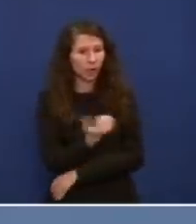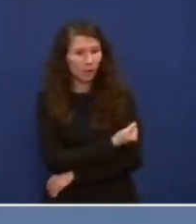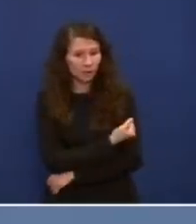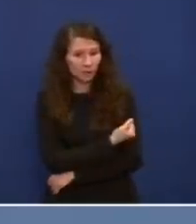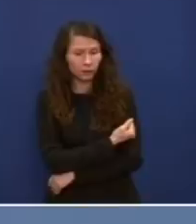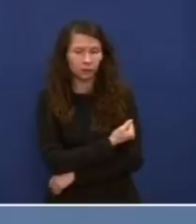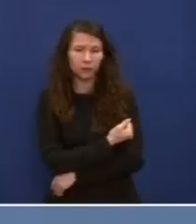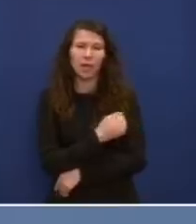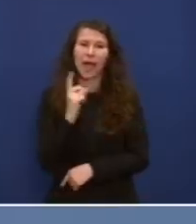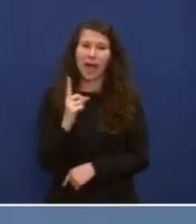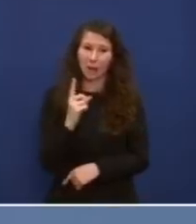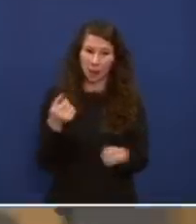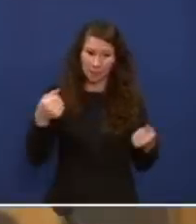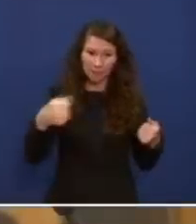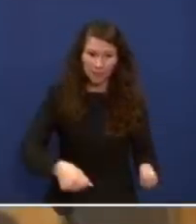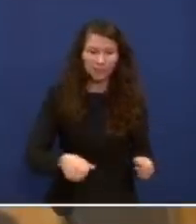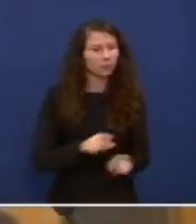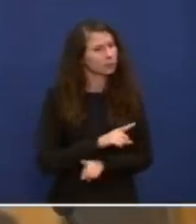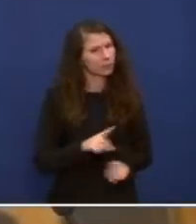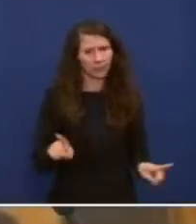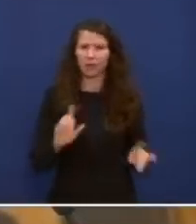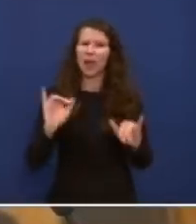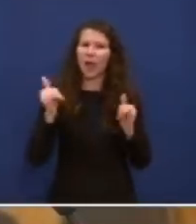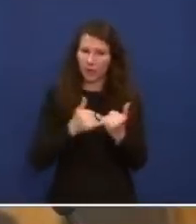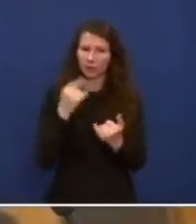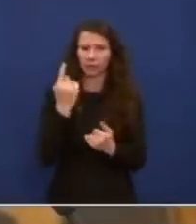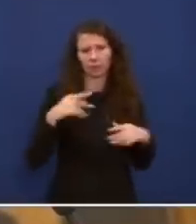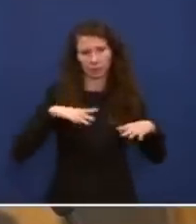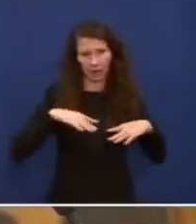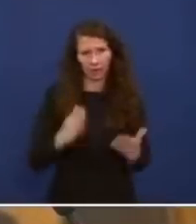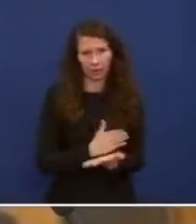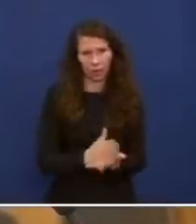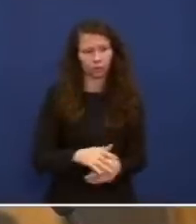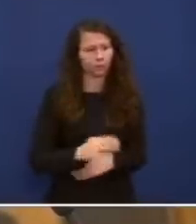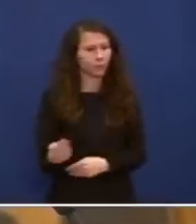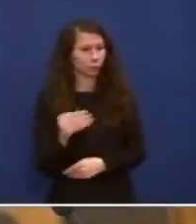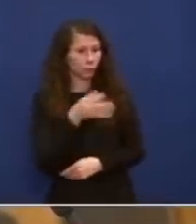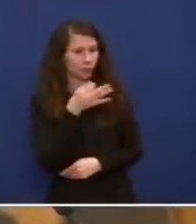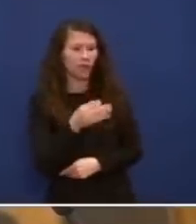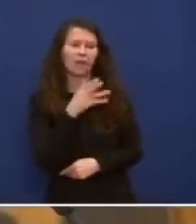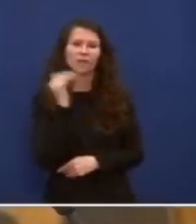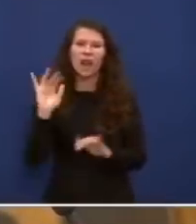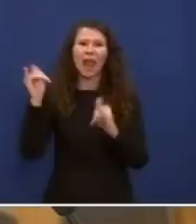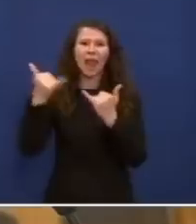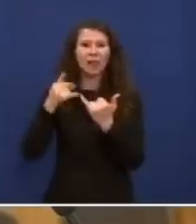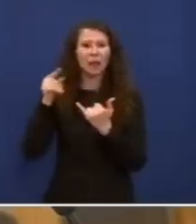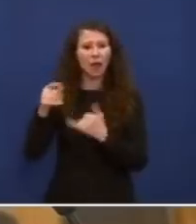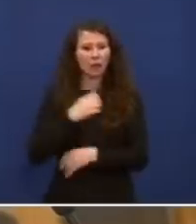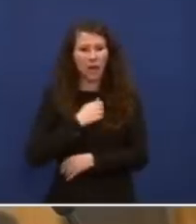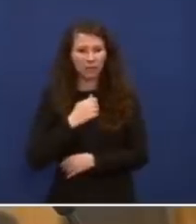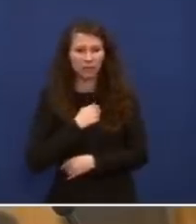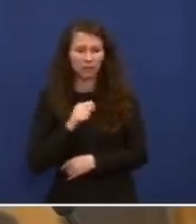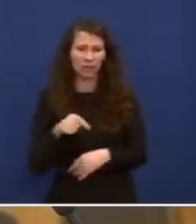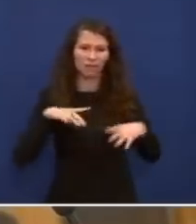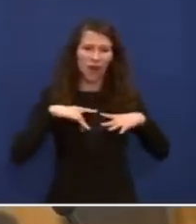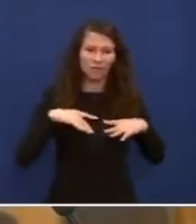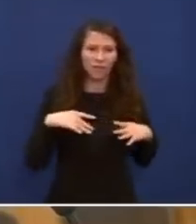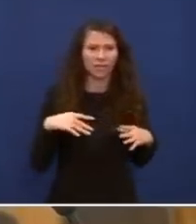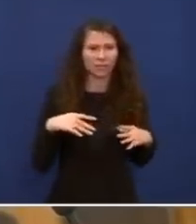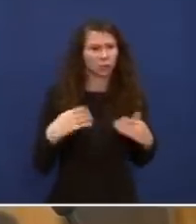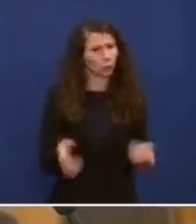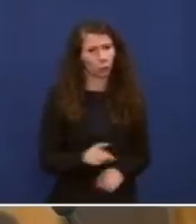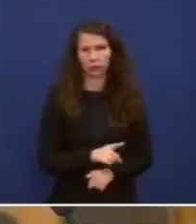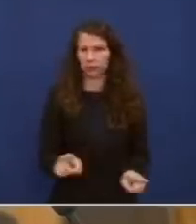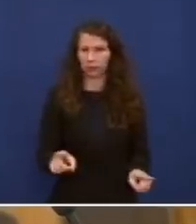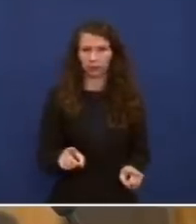bleibt trotzdem bei den Eltern und den Kindern. Eine Zusatzfrage? Sehr viele Eltern haben Angst, dass es nicht bei dieser Freiwilligkeit bleibt. Sie sagen, auch bei den